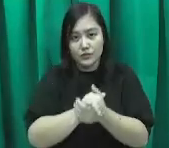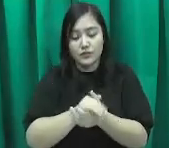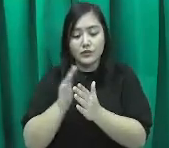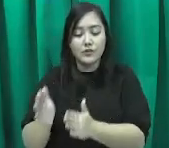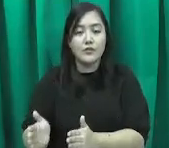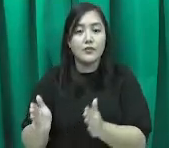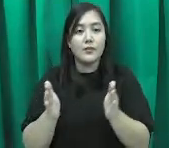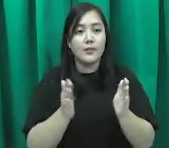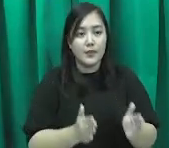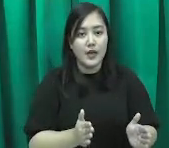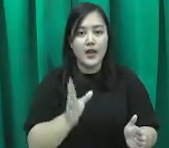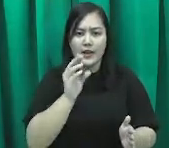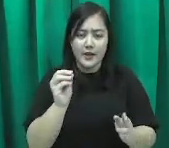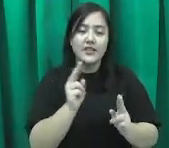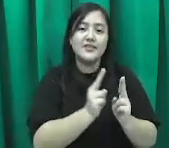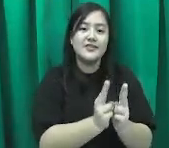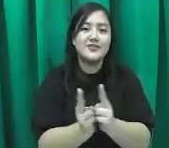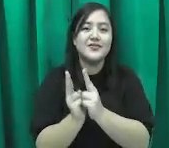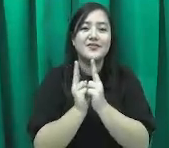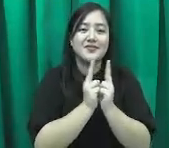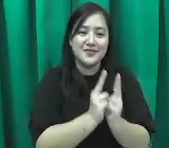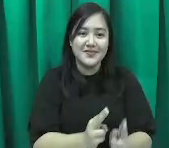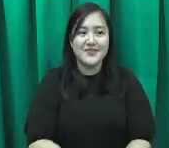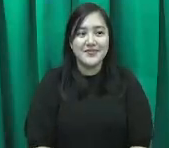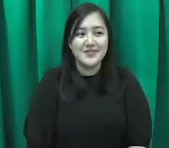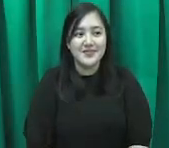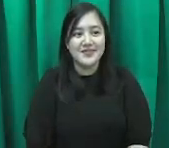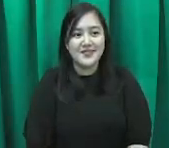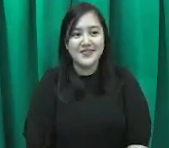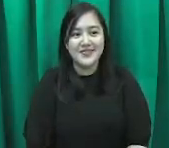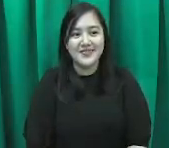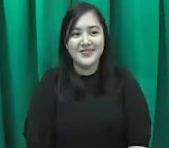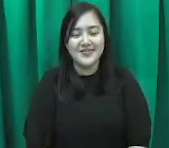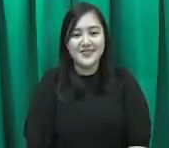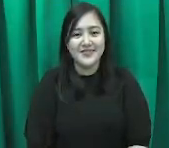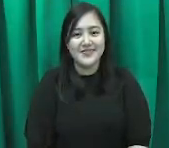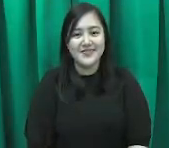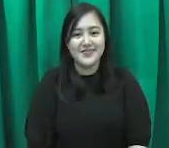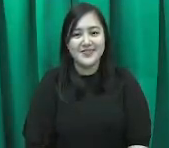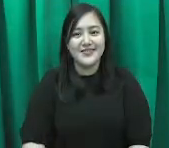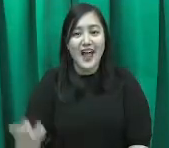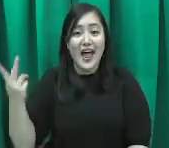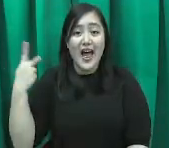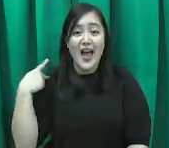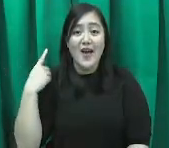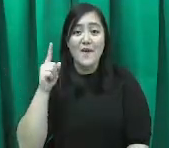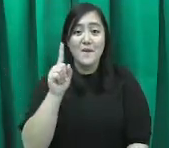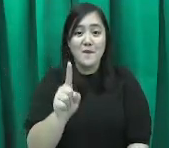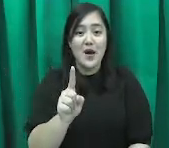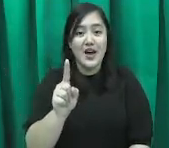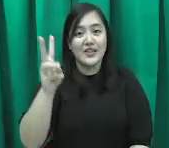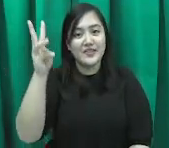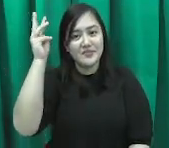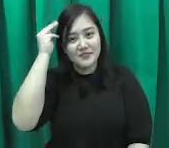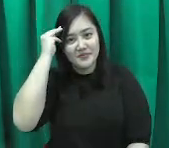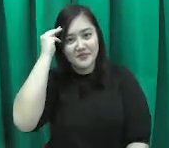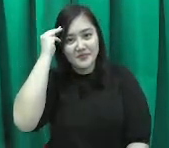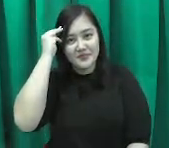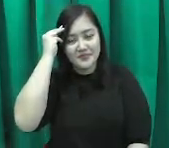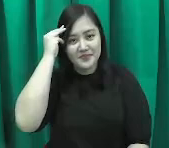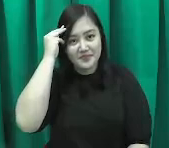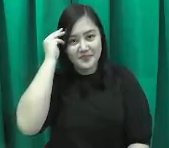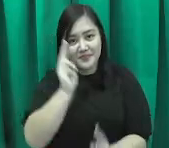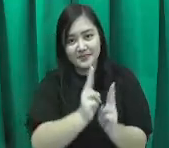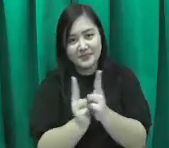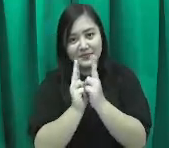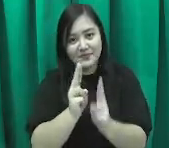dapat magkakampi sila. Yeah. Dapat they speak the same salungat thing. Yes. Darating yung one araw. Mind. Yeah. Although, sa simula